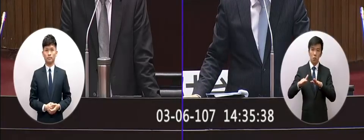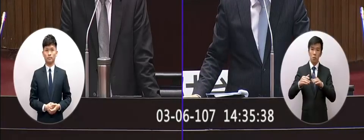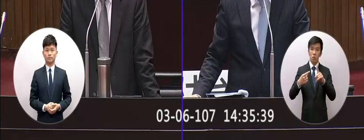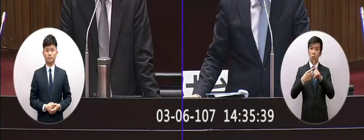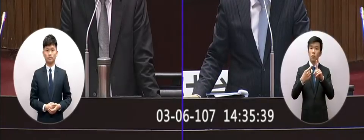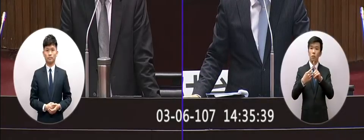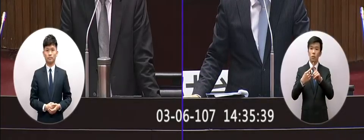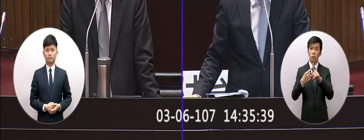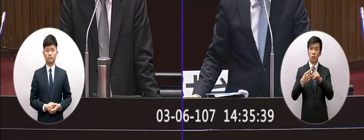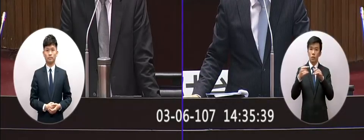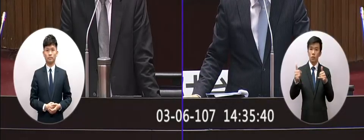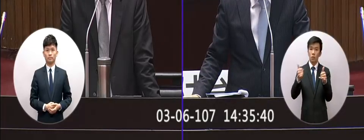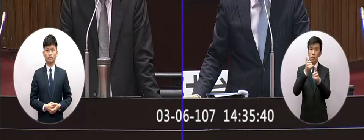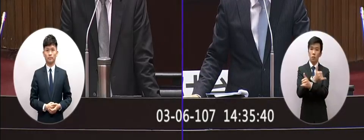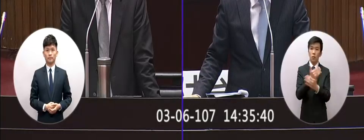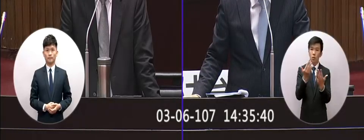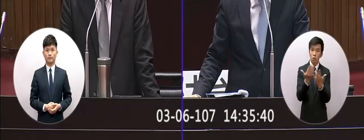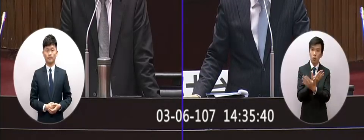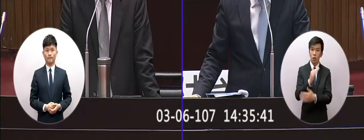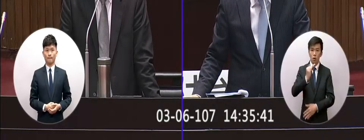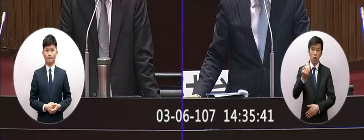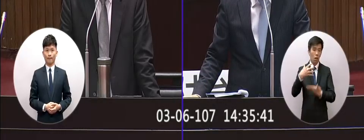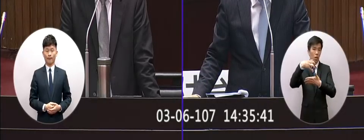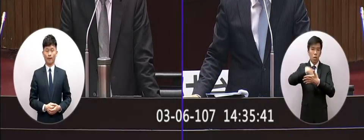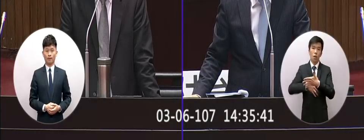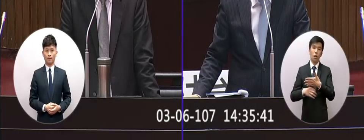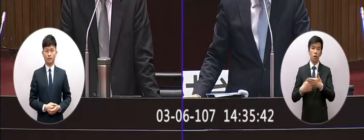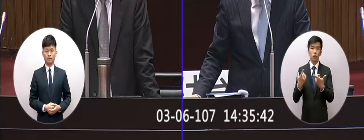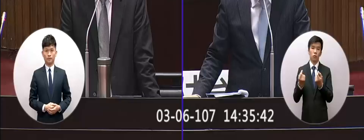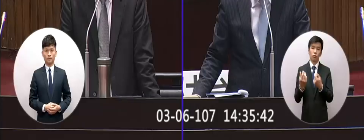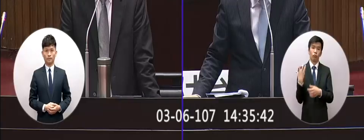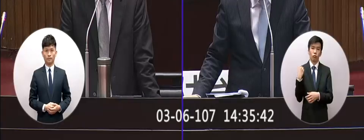是我不觉得思维上有做任何的改变，那